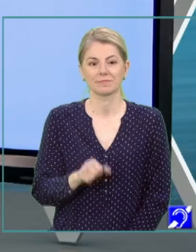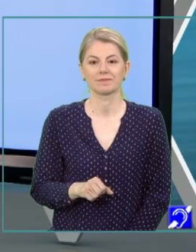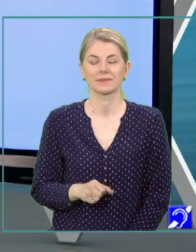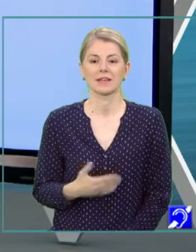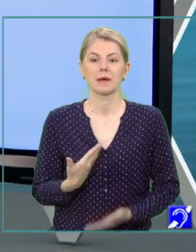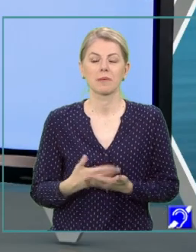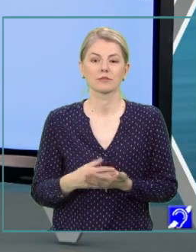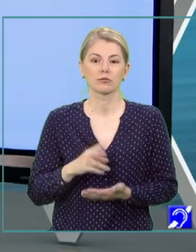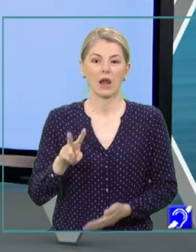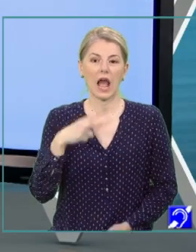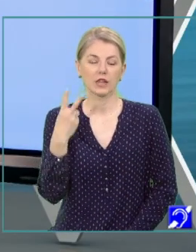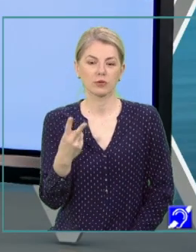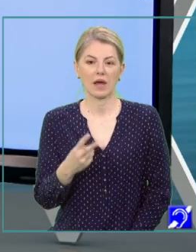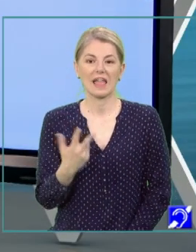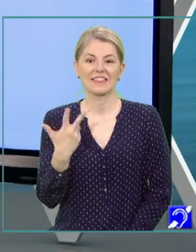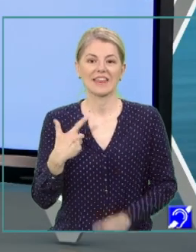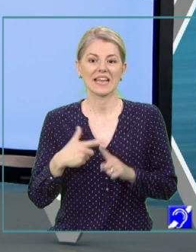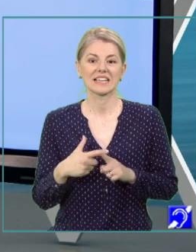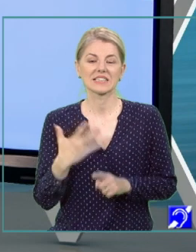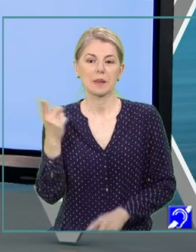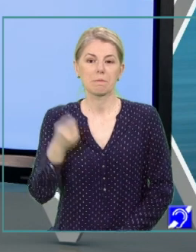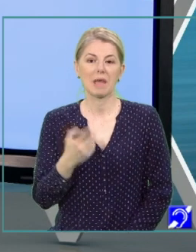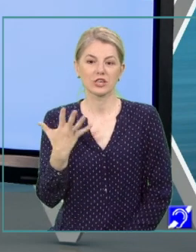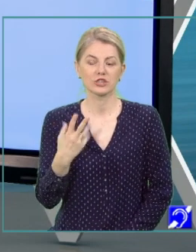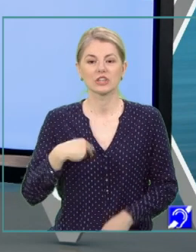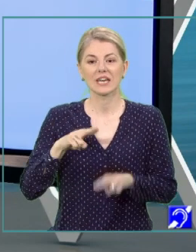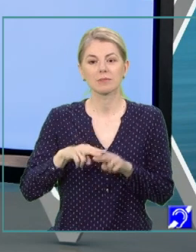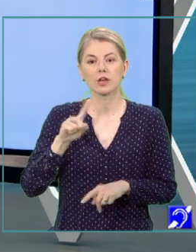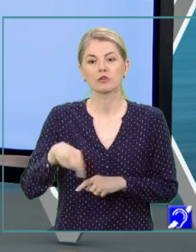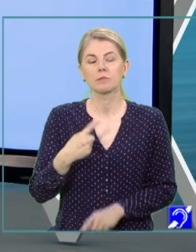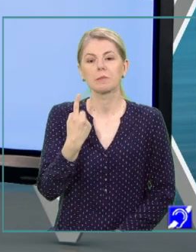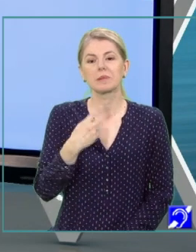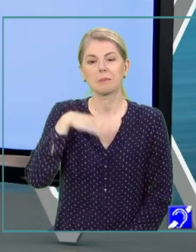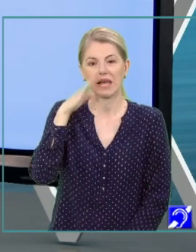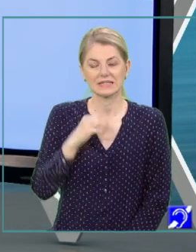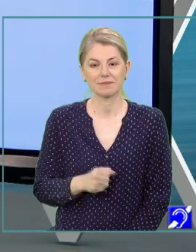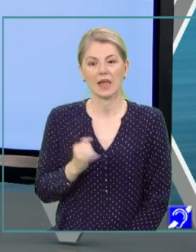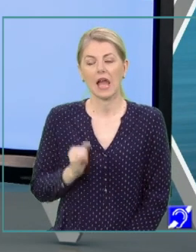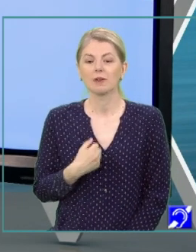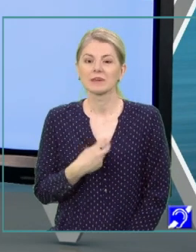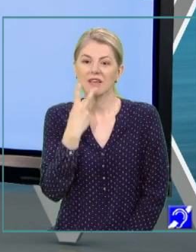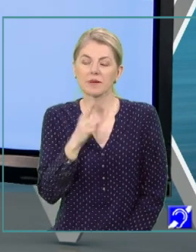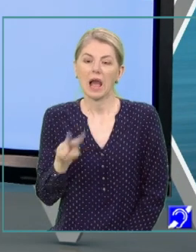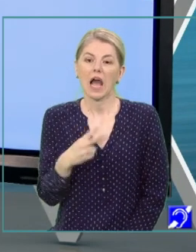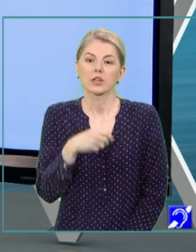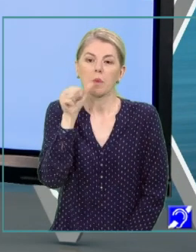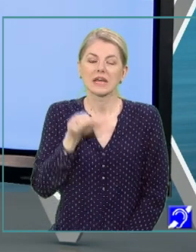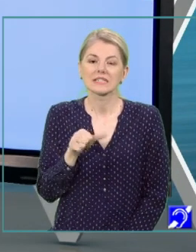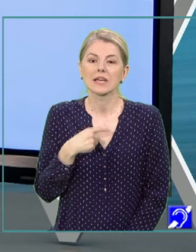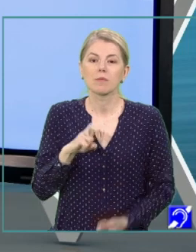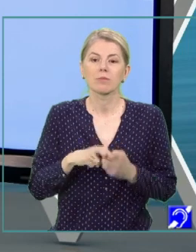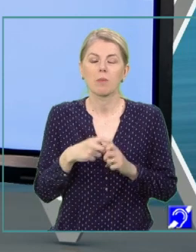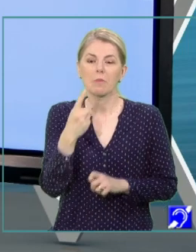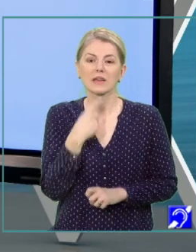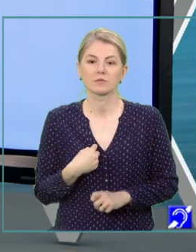rămasă, 3x pe 5, rămasă după ziua întâi. Acum să vedem, în a doua zi problema